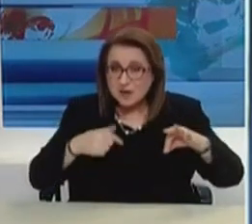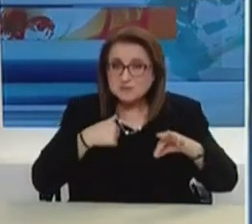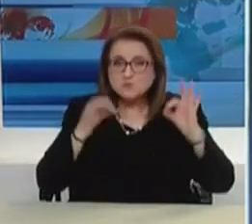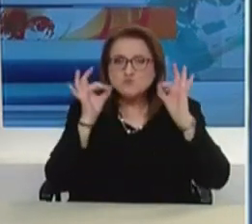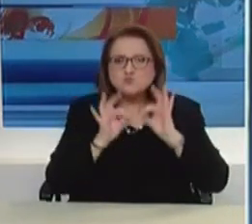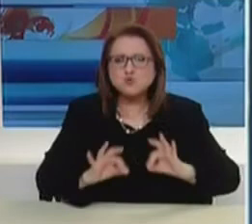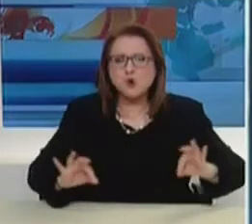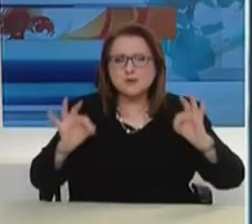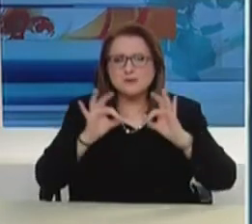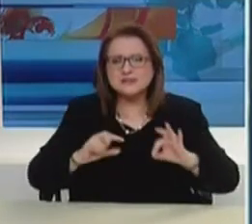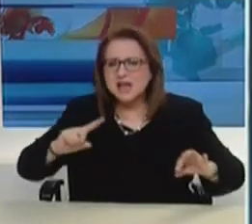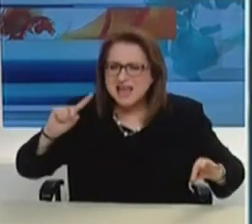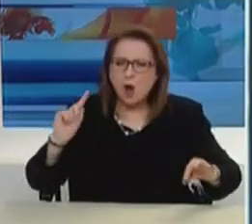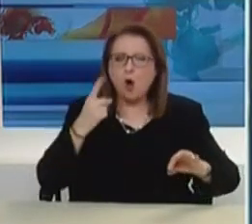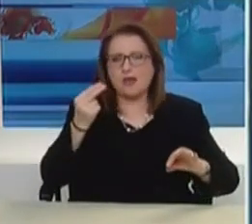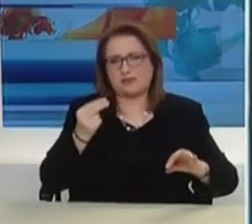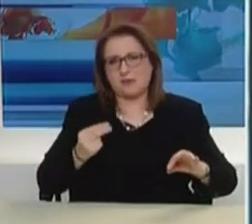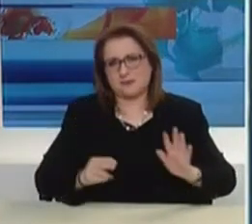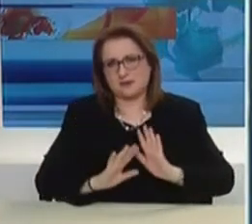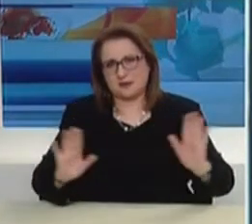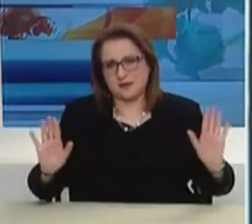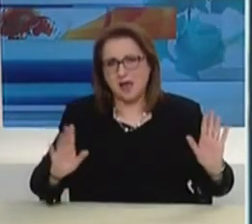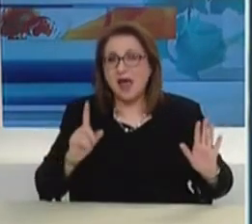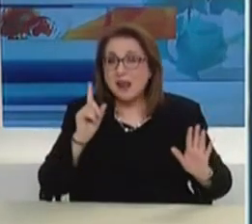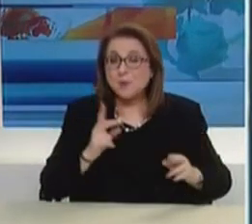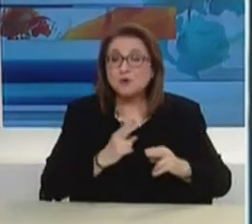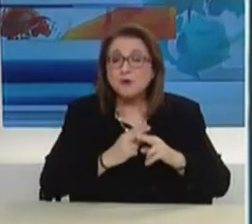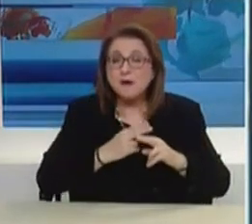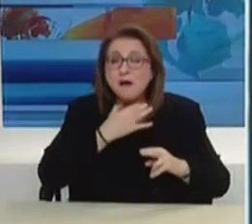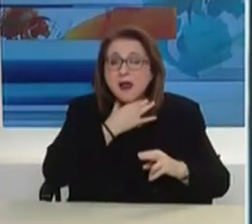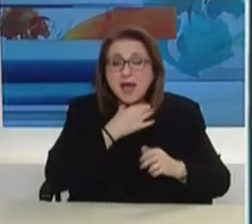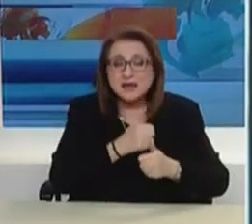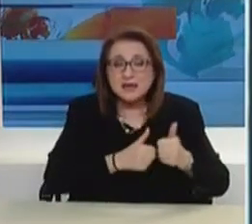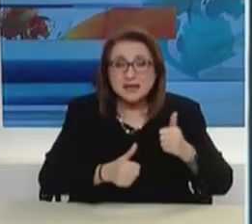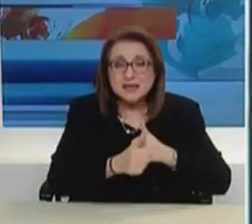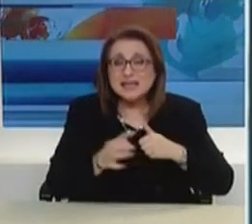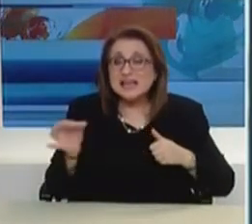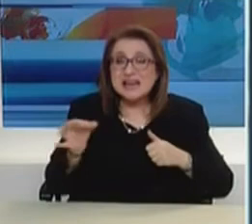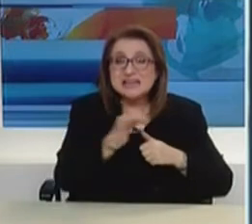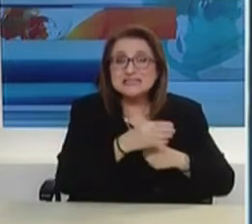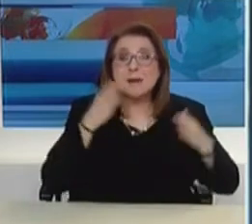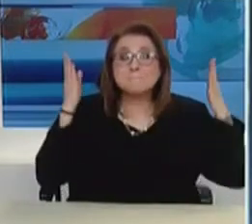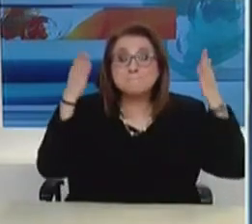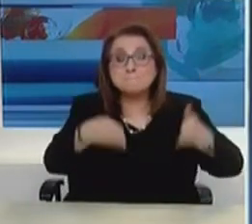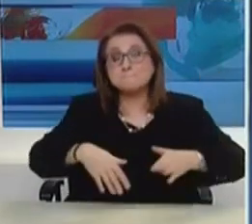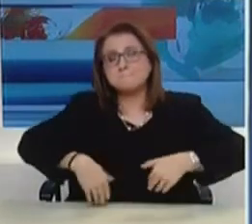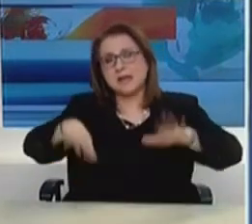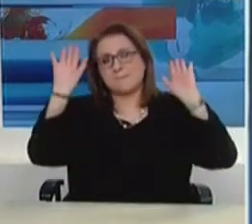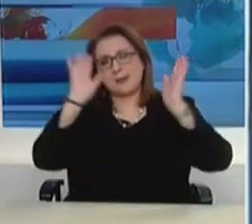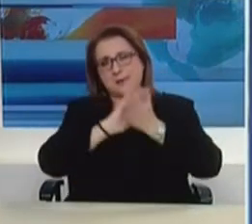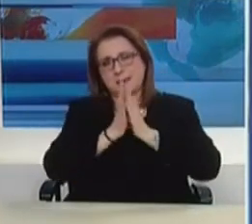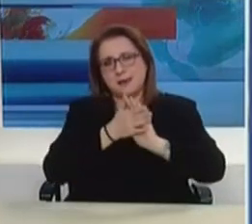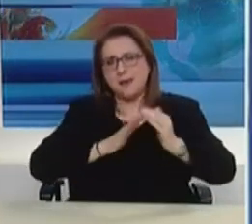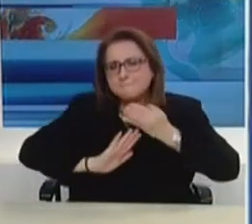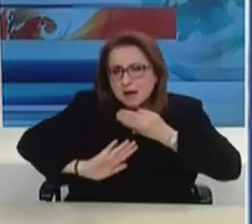πάντα. Η αναγκαιότητα του να μείνουμε μακριά από τα νησιά είναι πρωταρχικής σημασίας, γι' αυτό και πολύ νωρίς πήραμε τα μέτρα